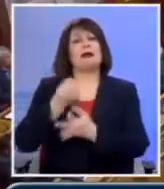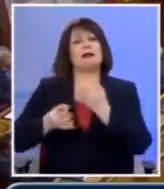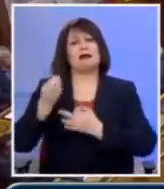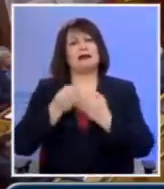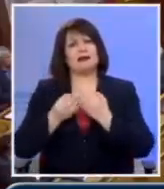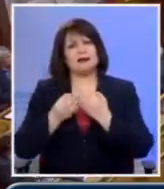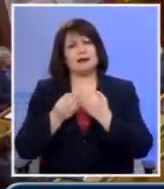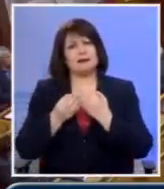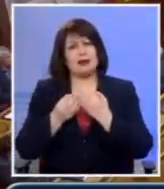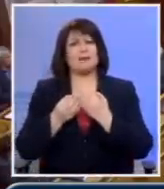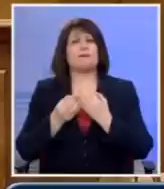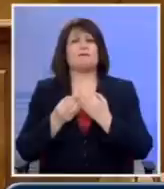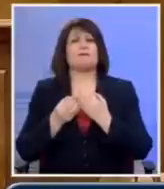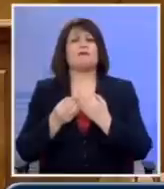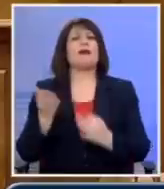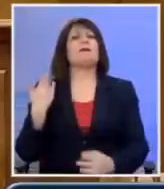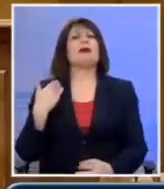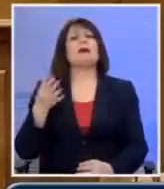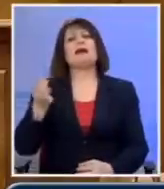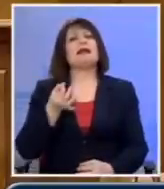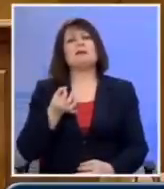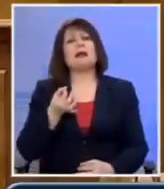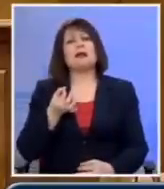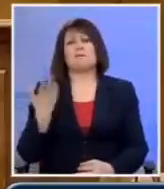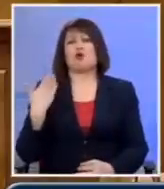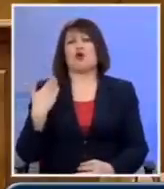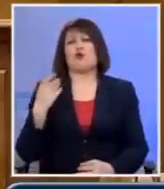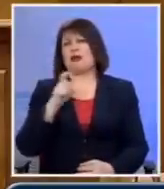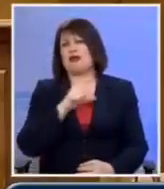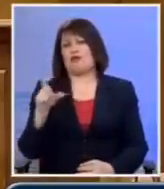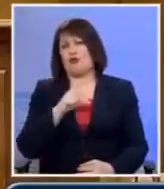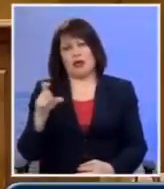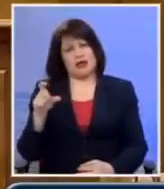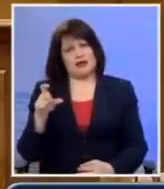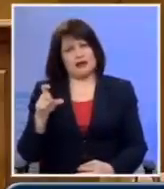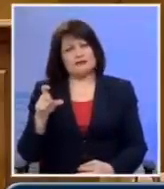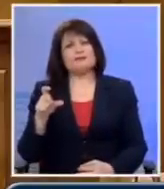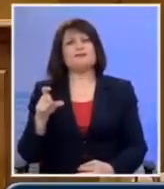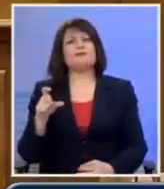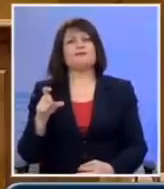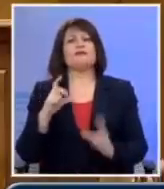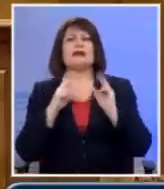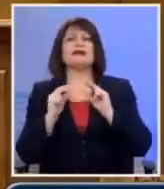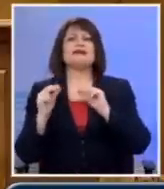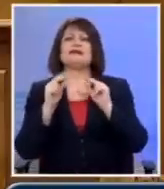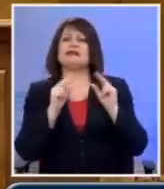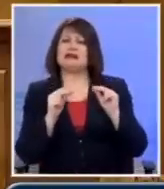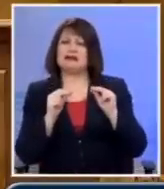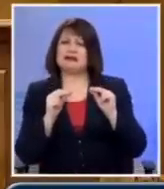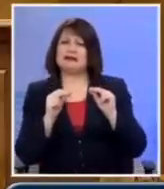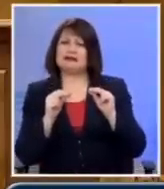είχε πει και την προηγούμενη εβδομάδα στην συζήτηση που